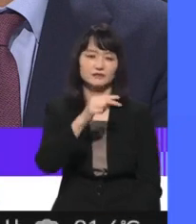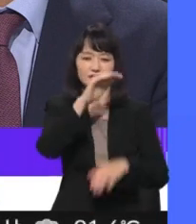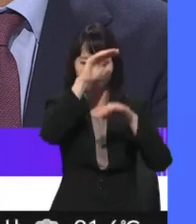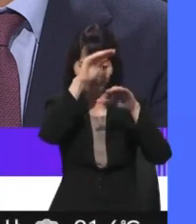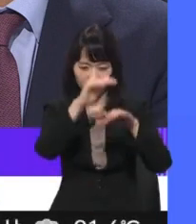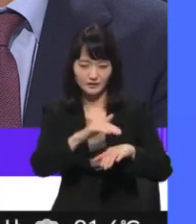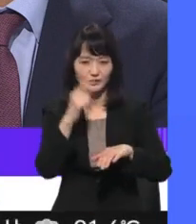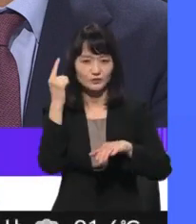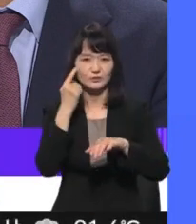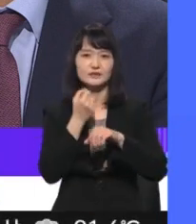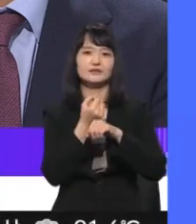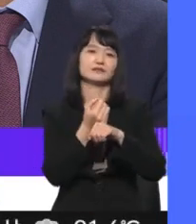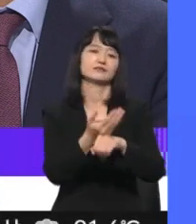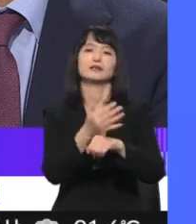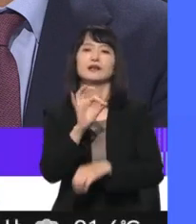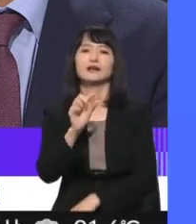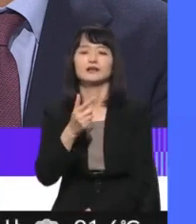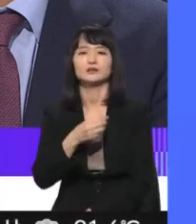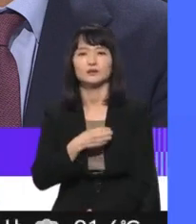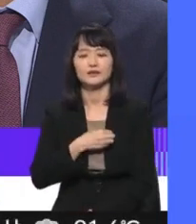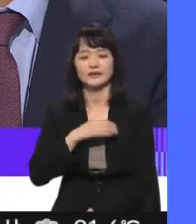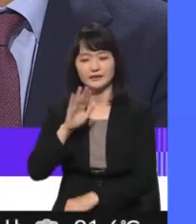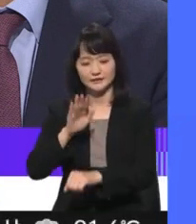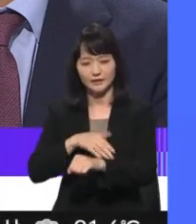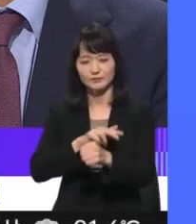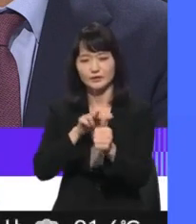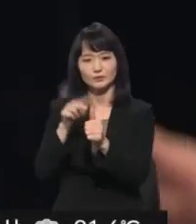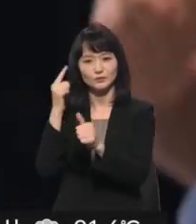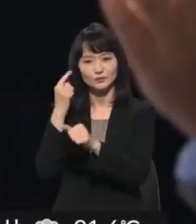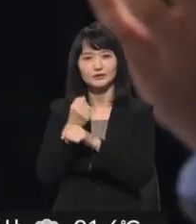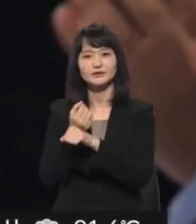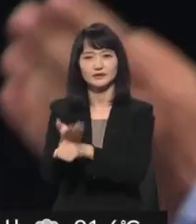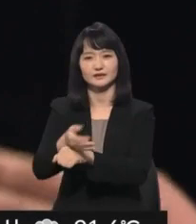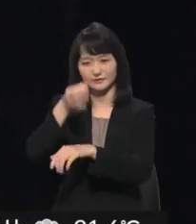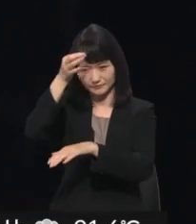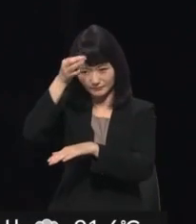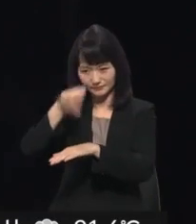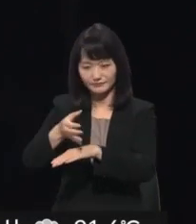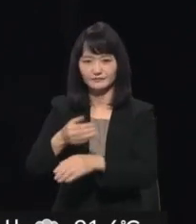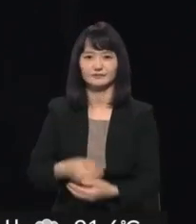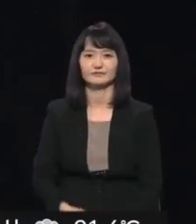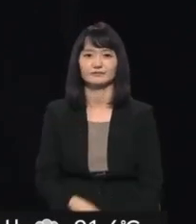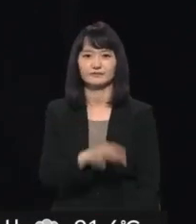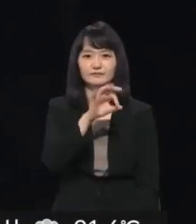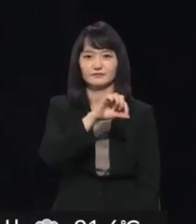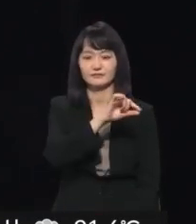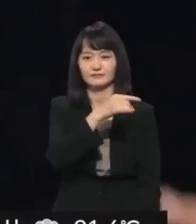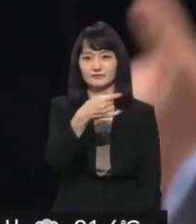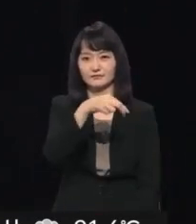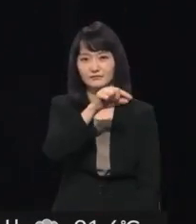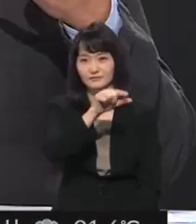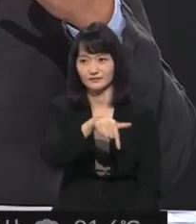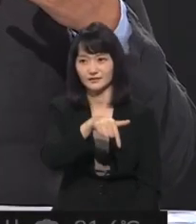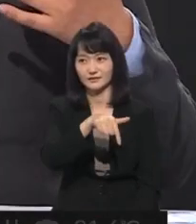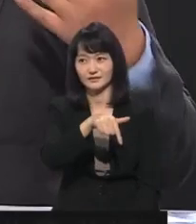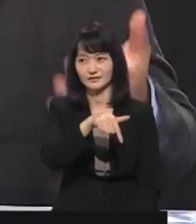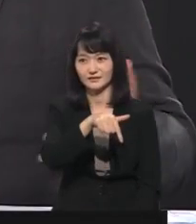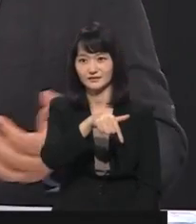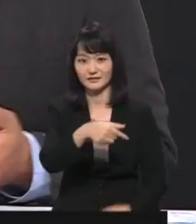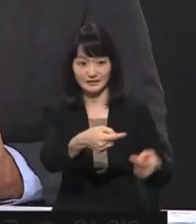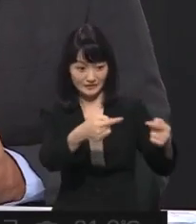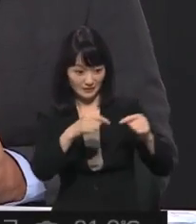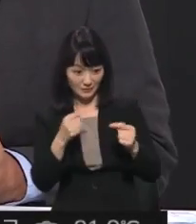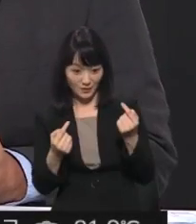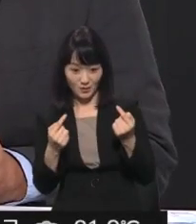응원과 잘못된 정보가 전달되는 시청자 여러분께도 사과드립니다 유희석 때 병이 직접 출연 하시는 것보다 전화 연결 하니까 더 에너지가